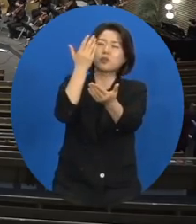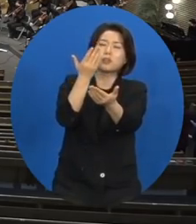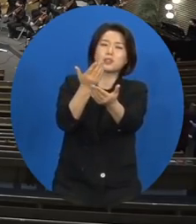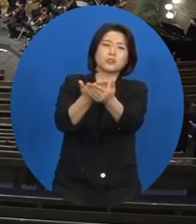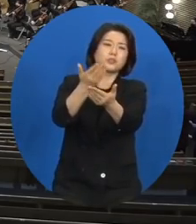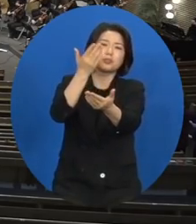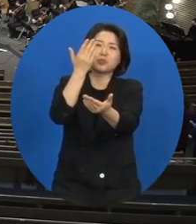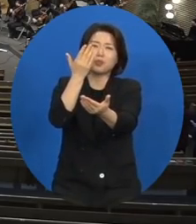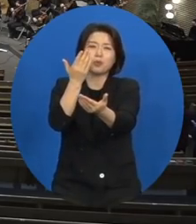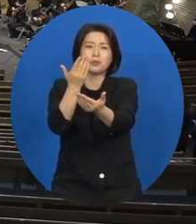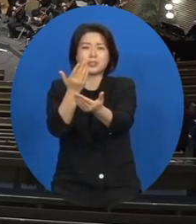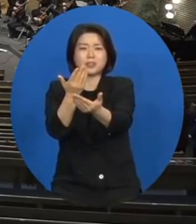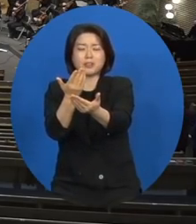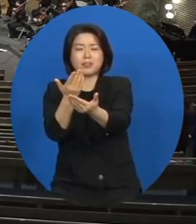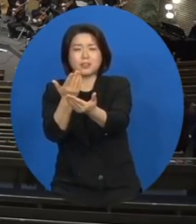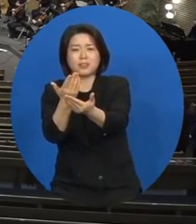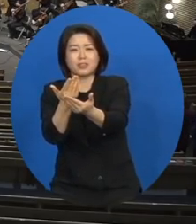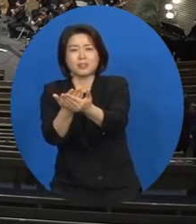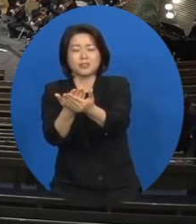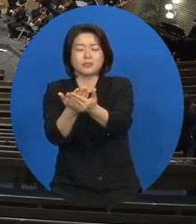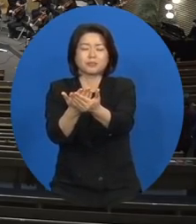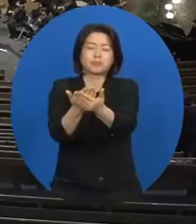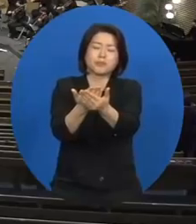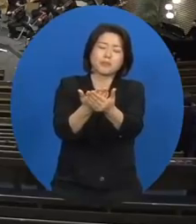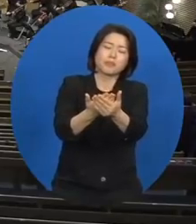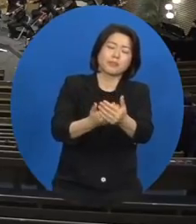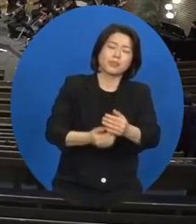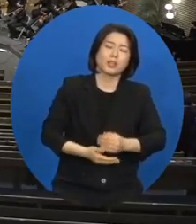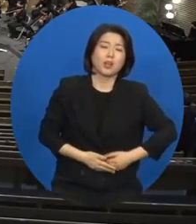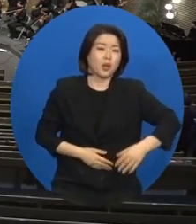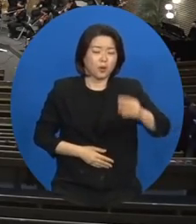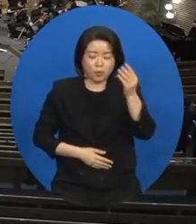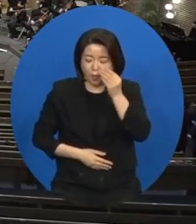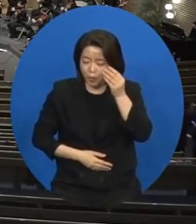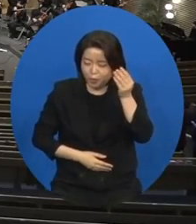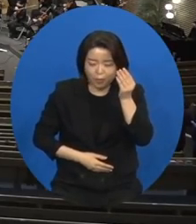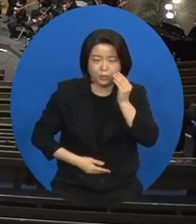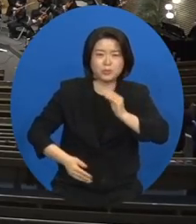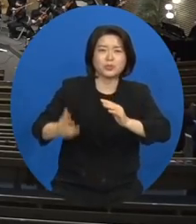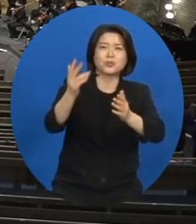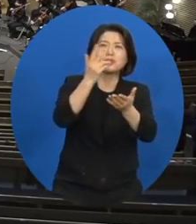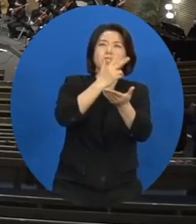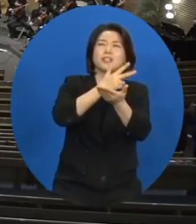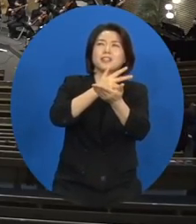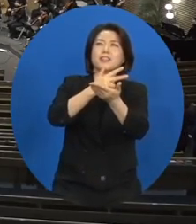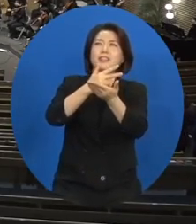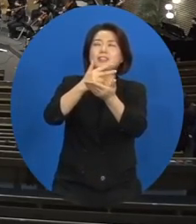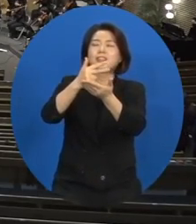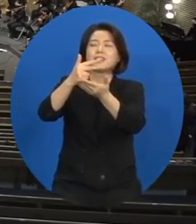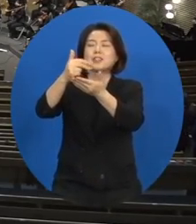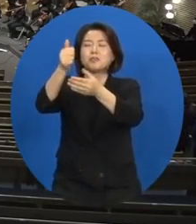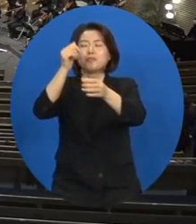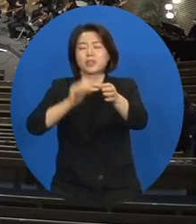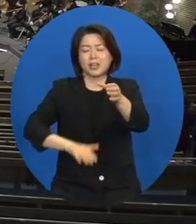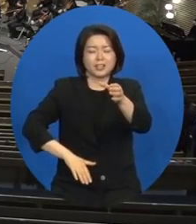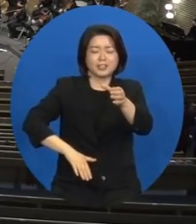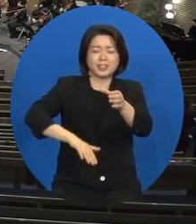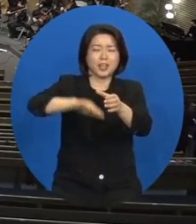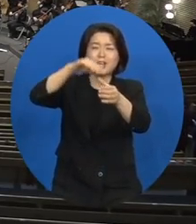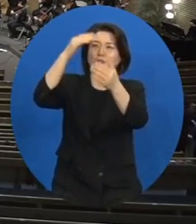한번 더 를 찾아갔습니다 서준이 책을 소처럼 어 수리 1